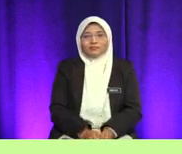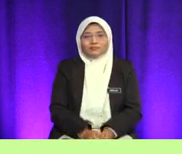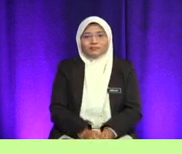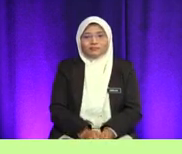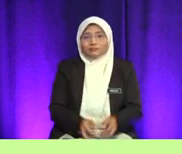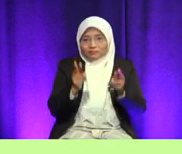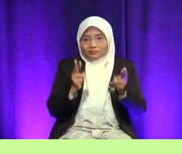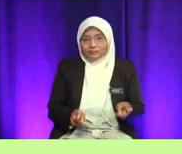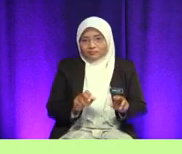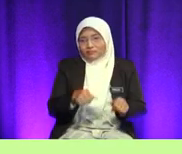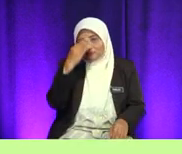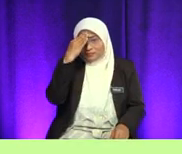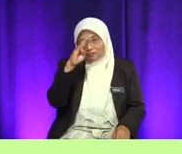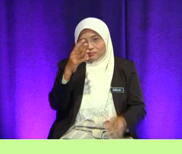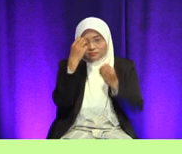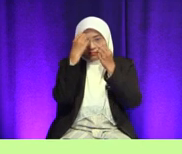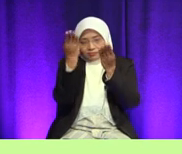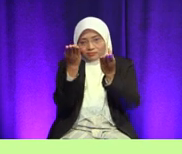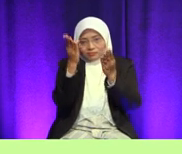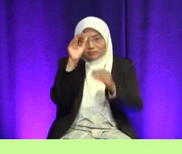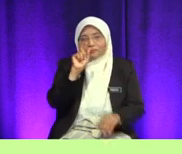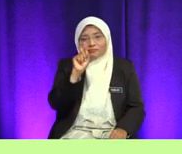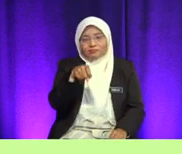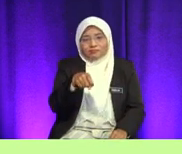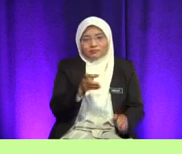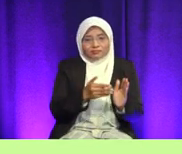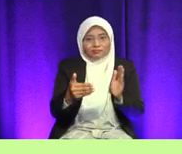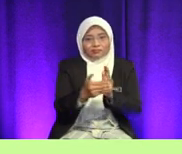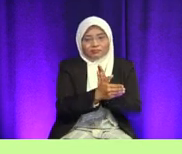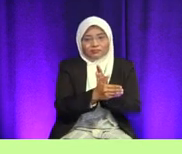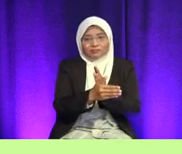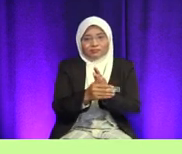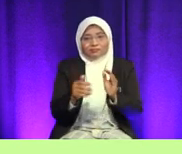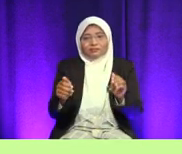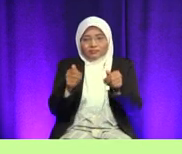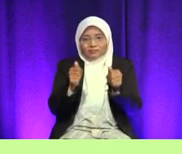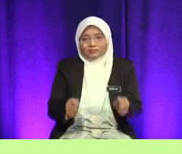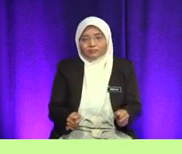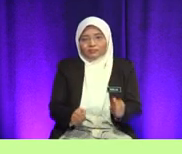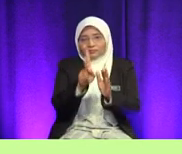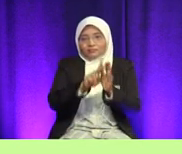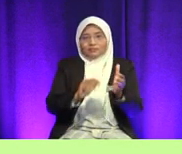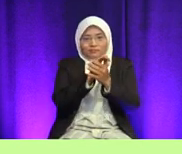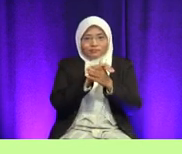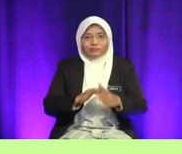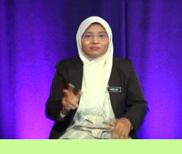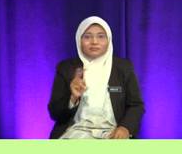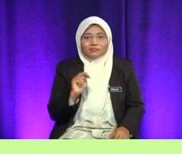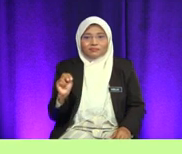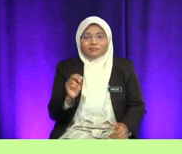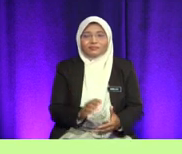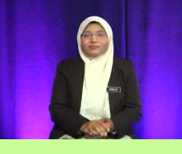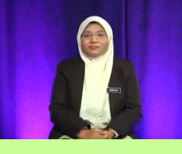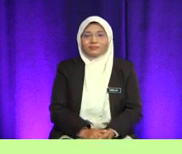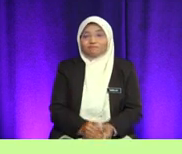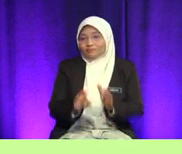memberi maklumat yang diperlukan oleh pasukan keselamatan contohnya anggota keselamatan